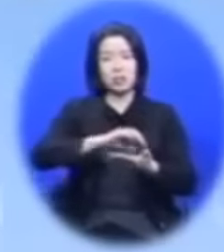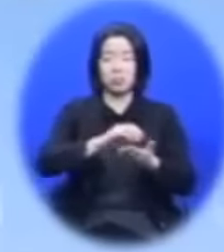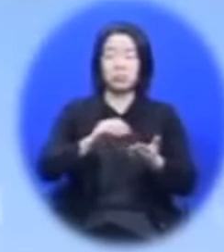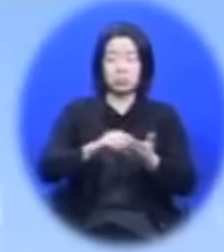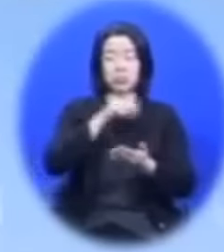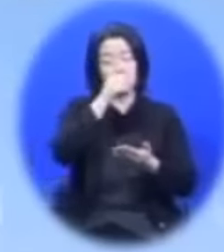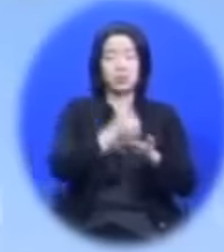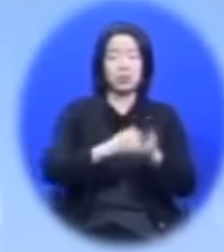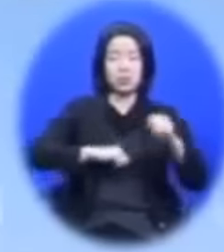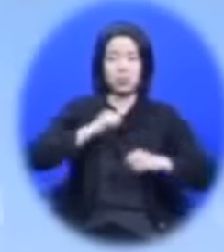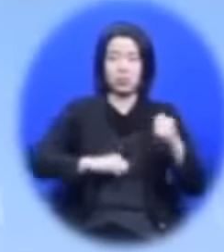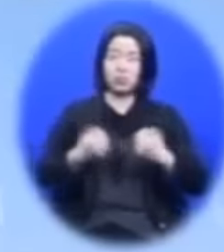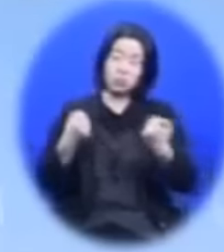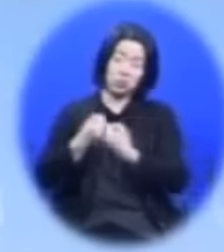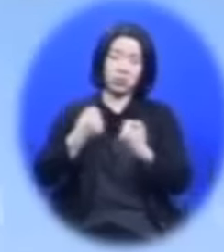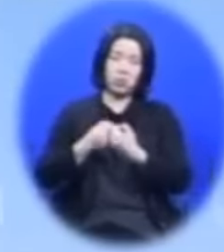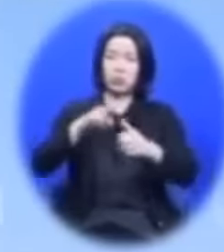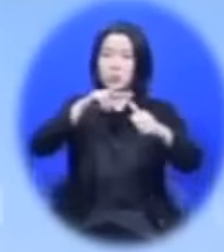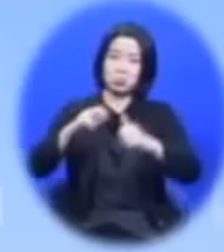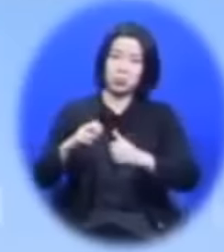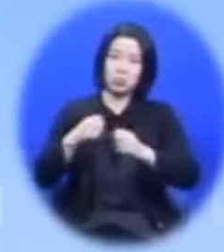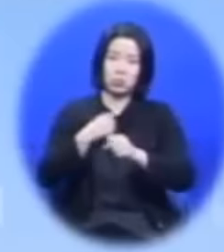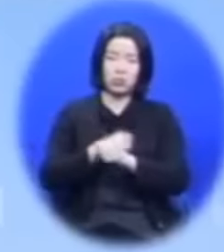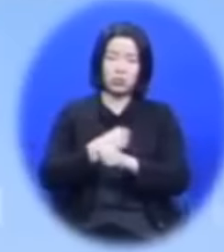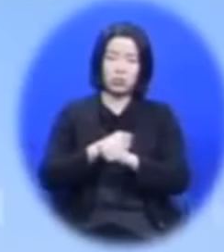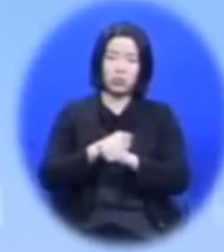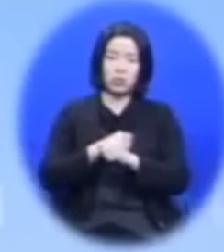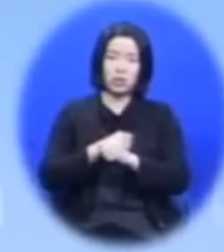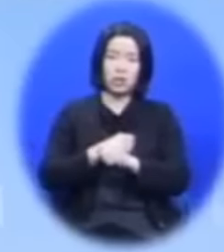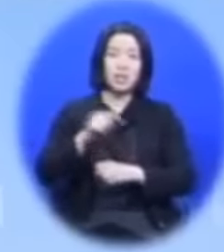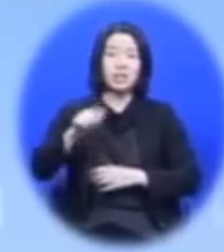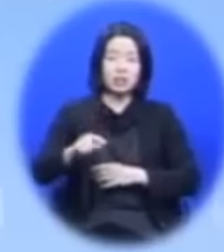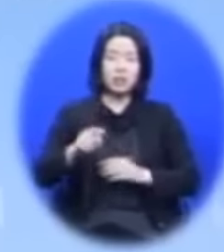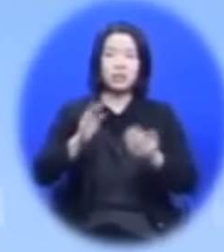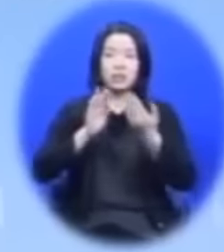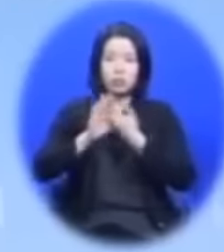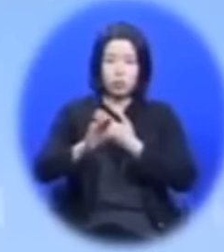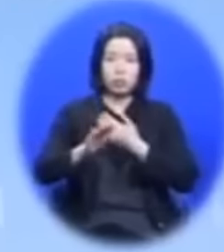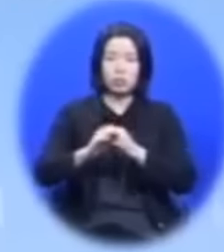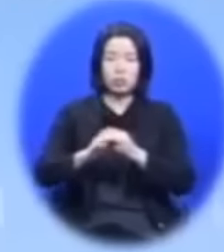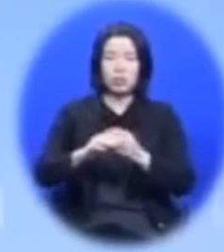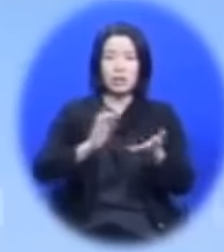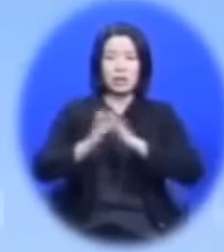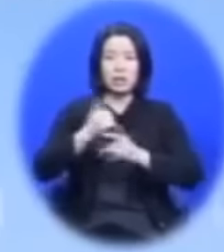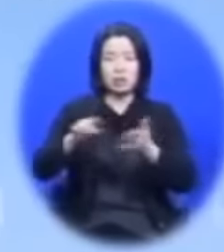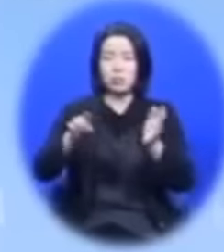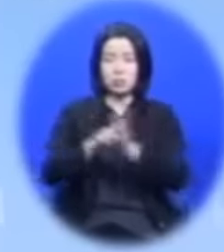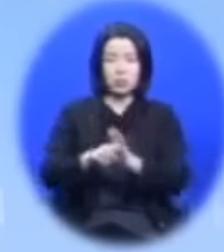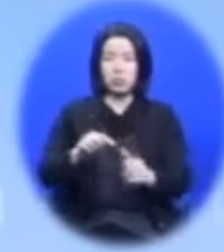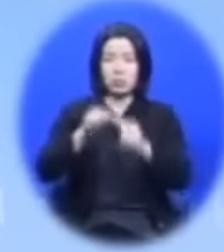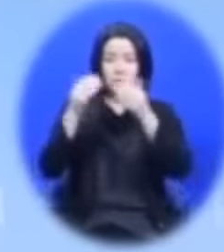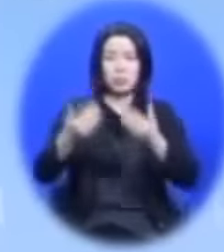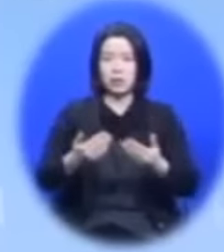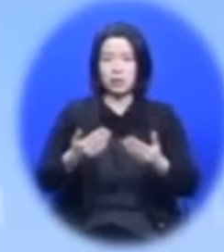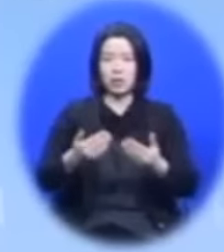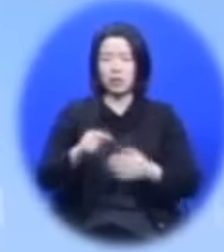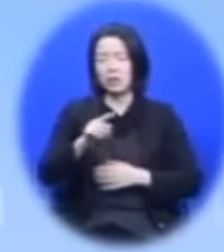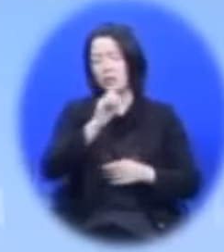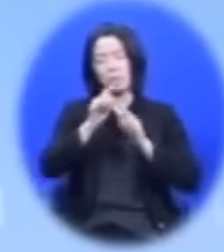죄짓고 싸우고 미워하고 그러고도 예수를 믿으면 구원 받는다, 그 말이 아니라고